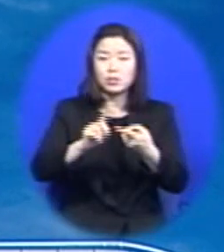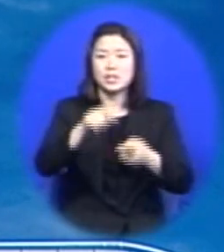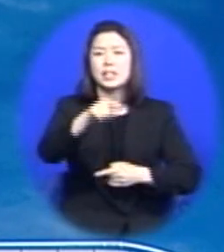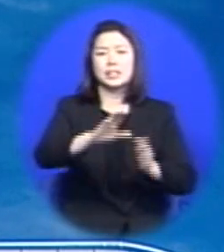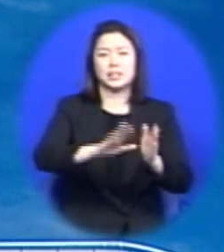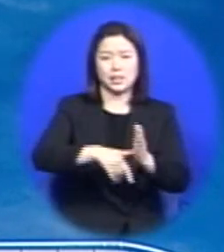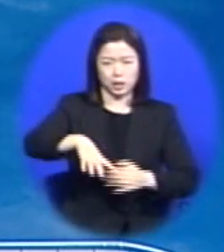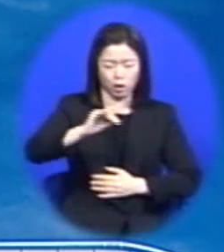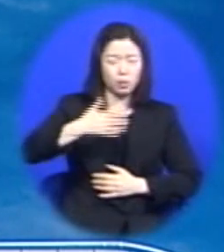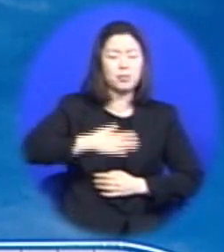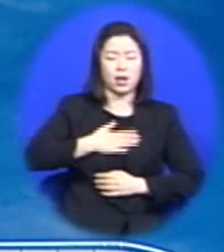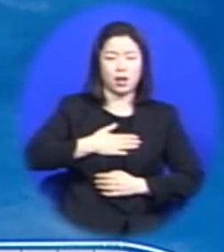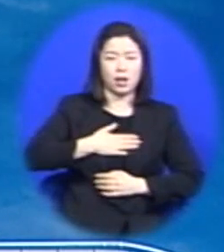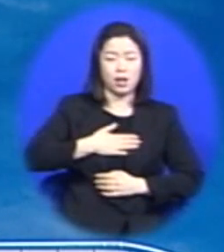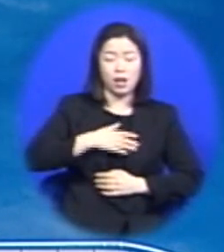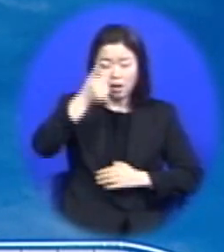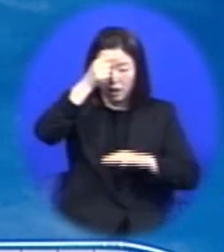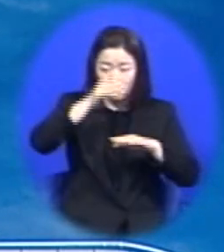예배가 왜 이렇게 다를까?